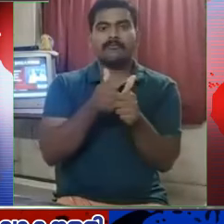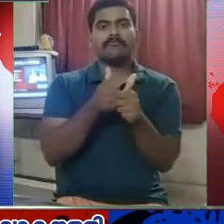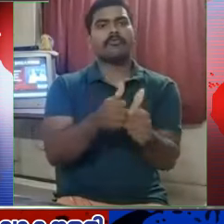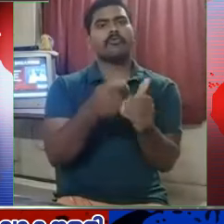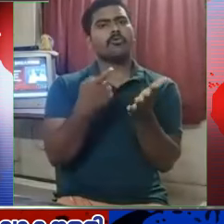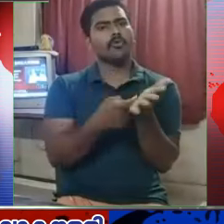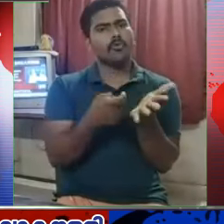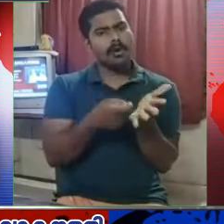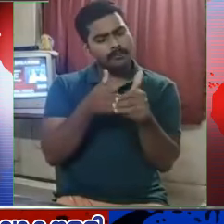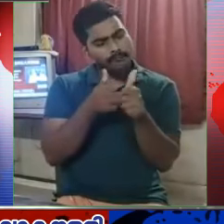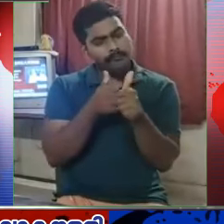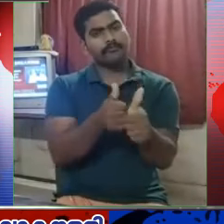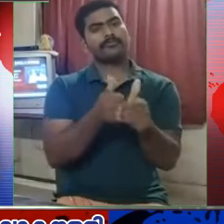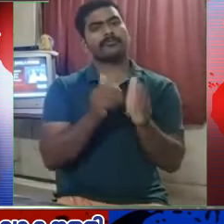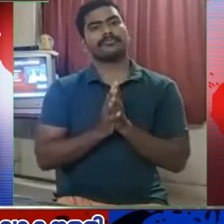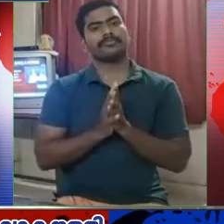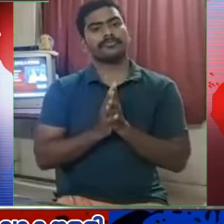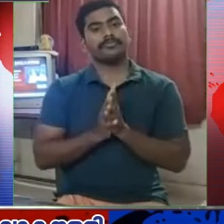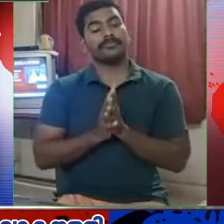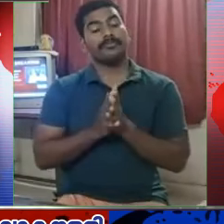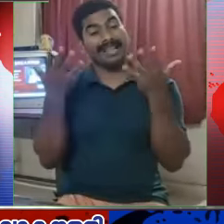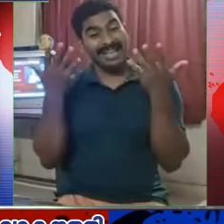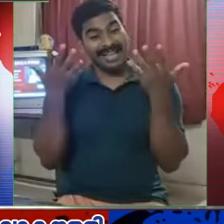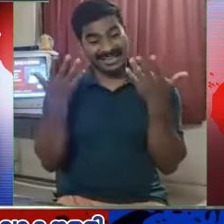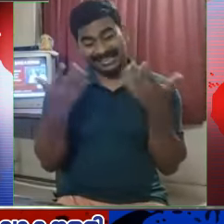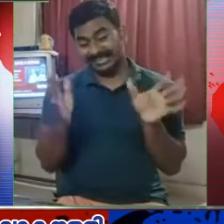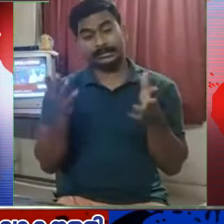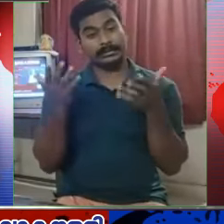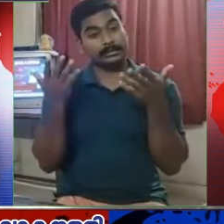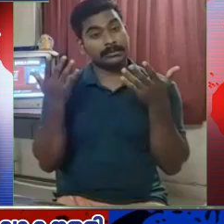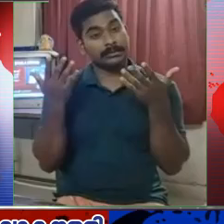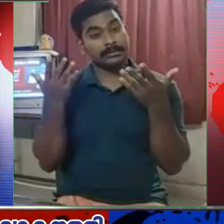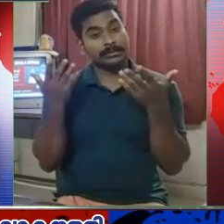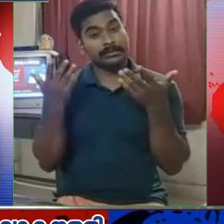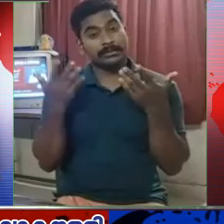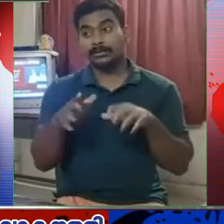ഇന്നത്തെ നിലയിൽ യാത്രക്ക് എല്ലാ സ്ഥലത്തും തടസ്സമുണ്ട്.